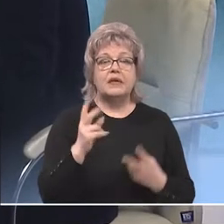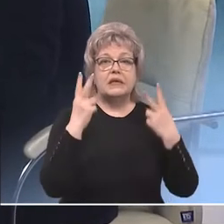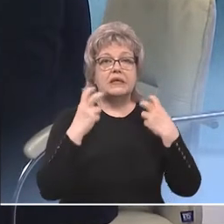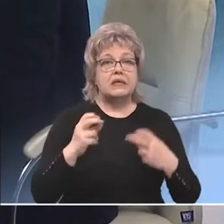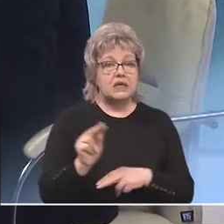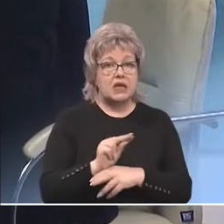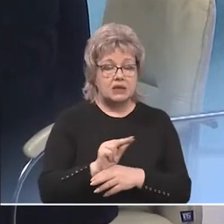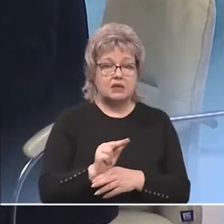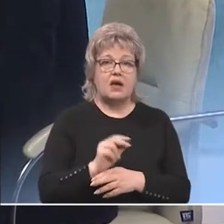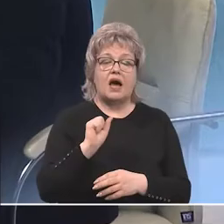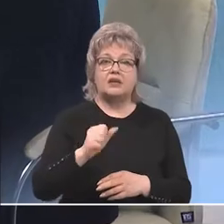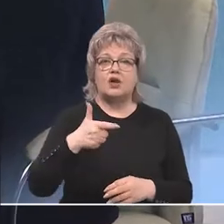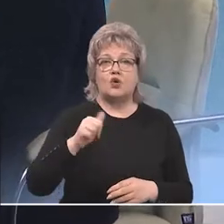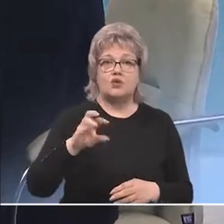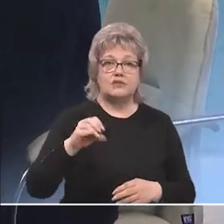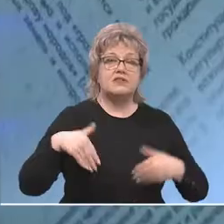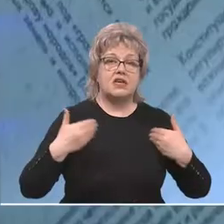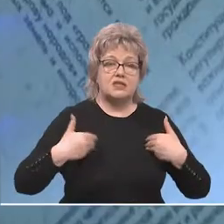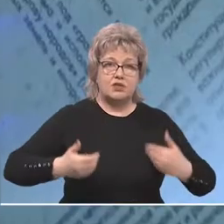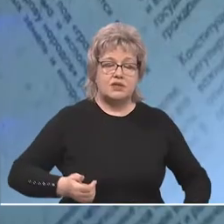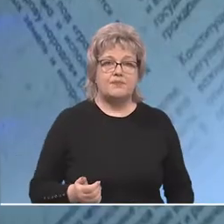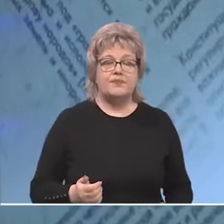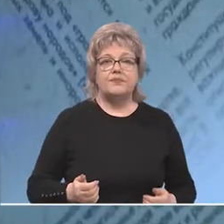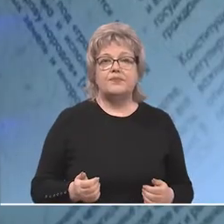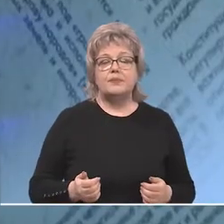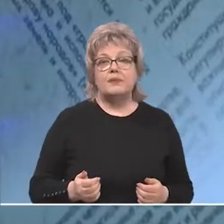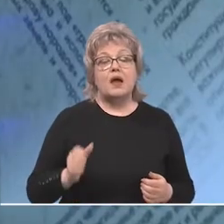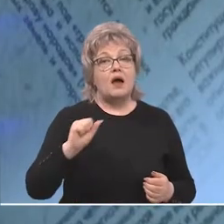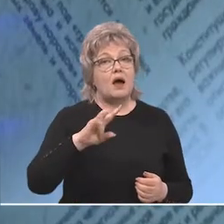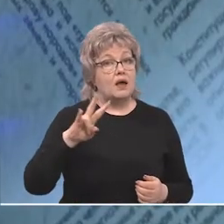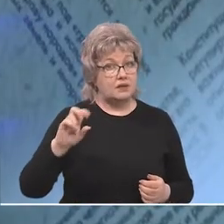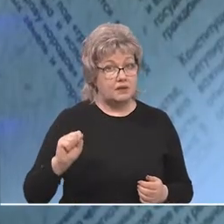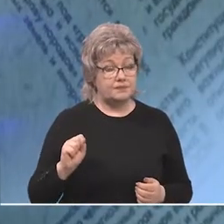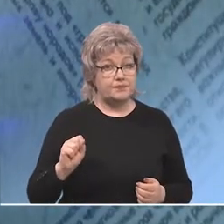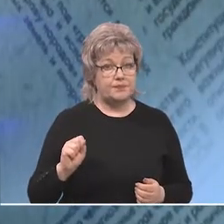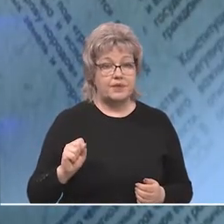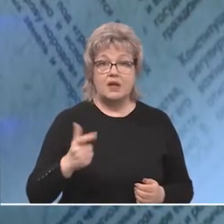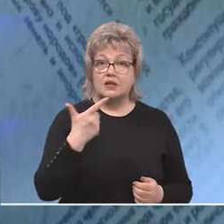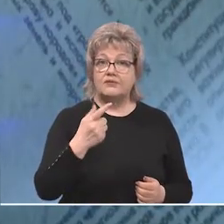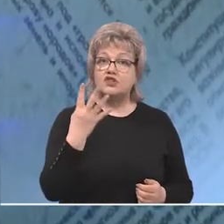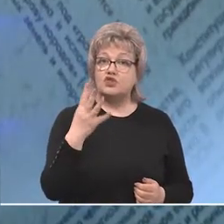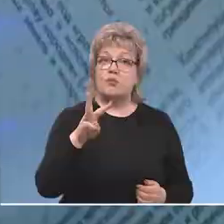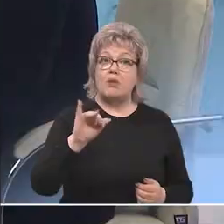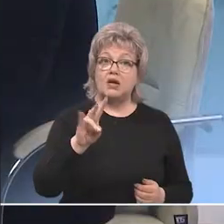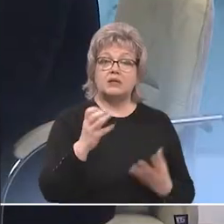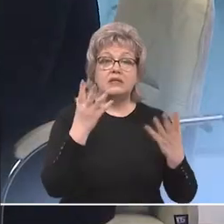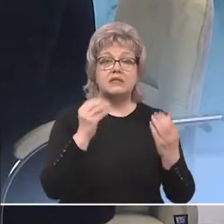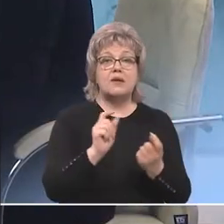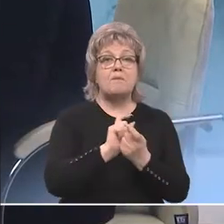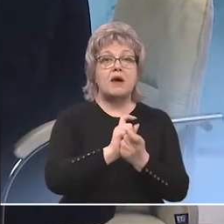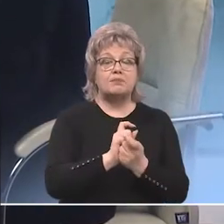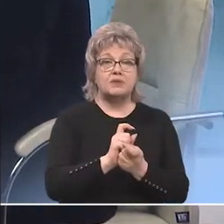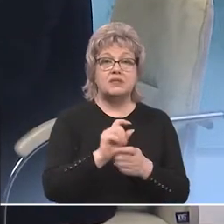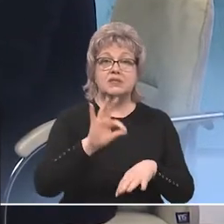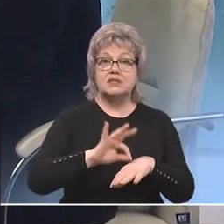и эпидемиологии Анна Городова. Анна, добрый день. Здравствуйте. Анна, 24 марта – день борьбы с